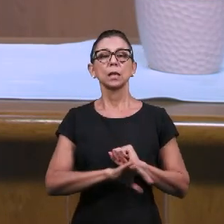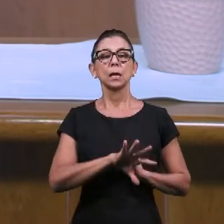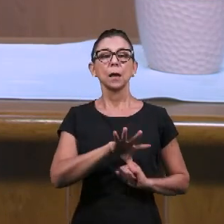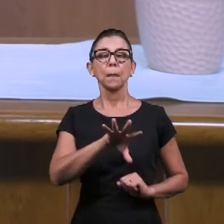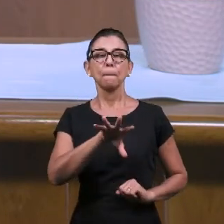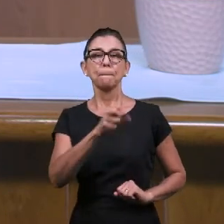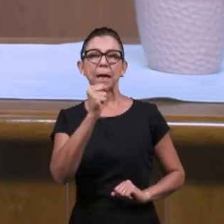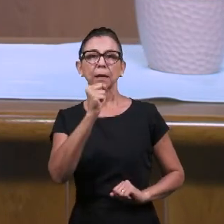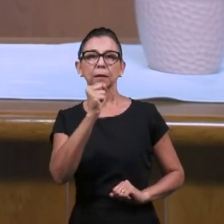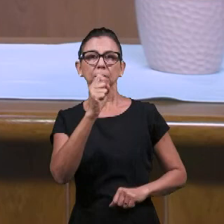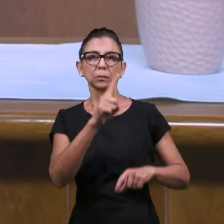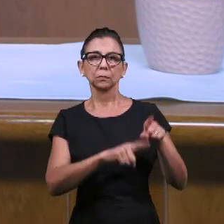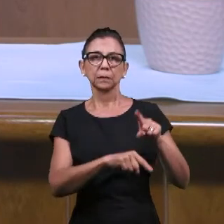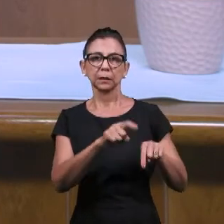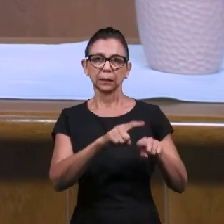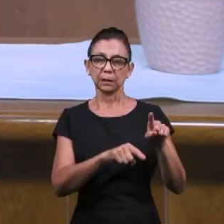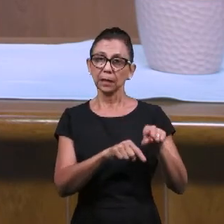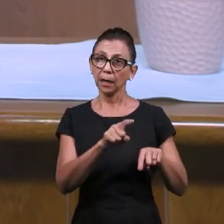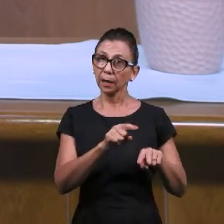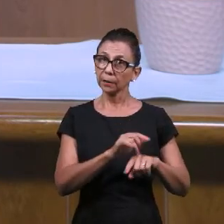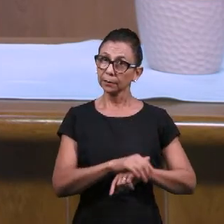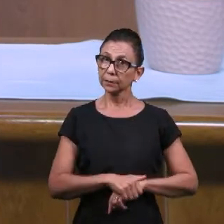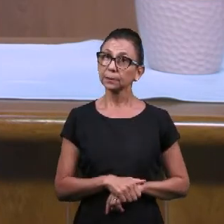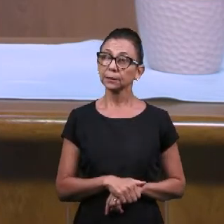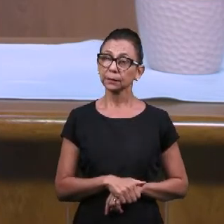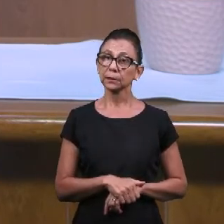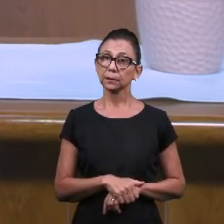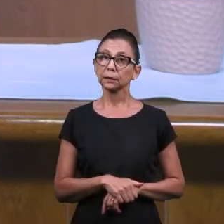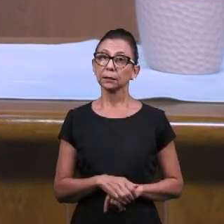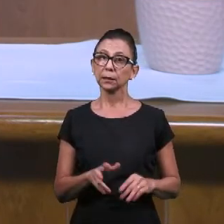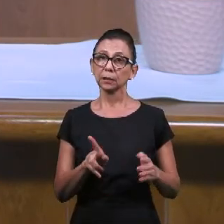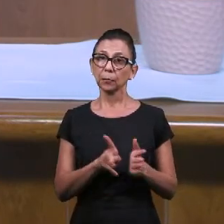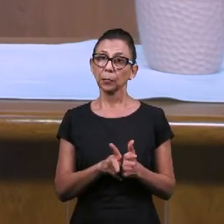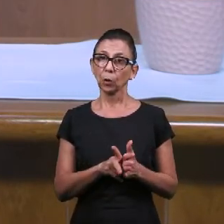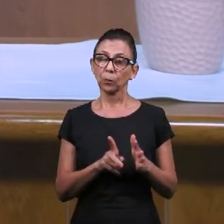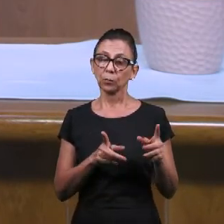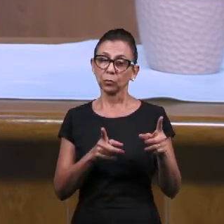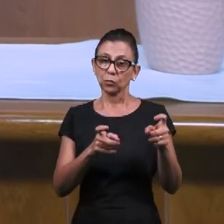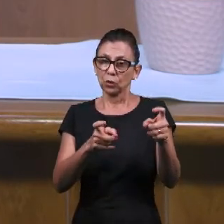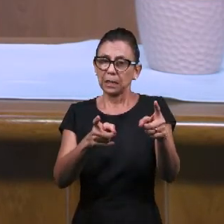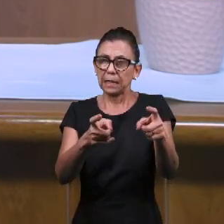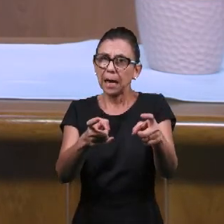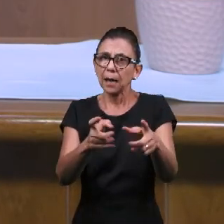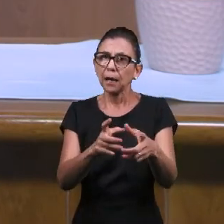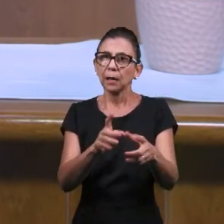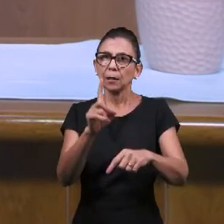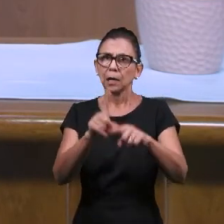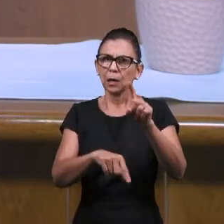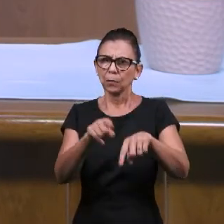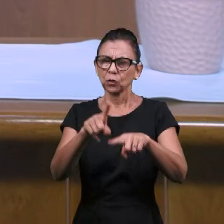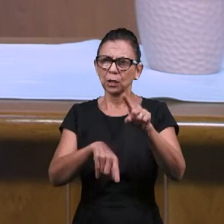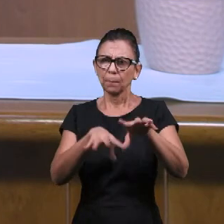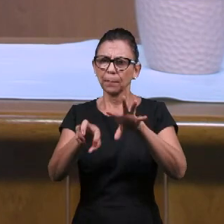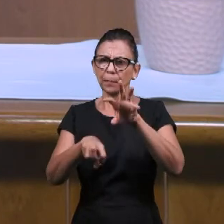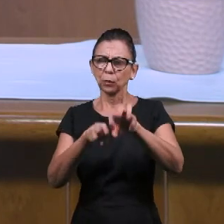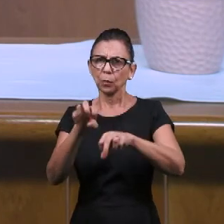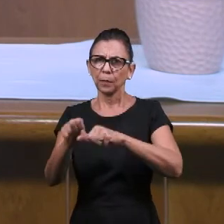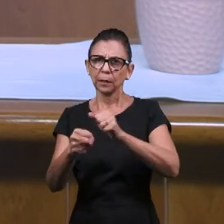он берет предметы, которых его дедушка принес